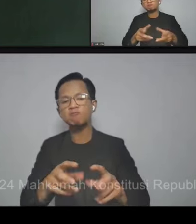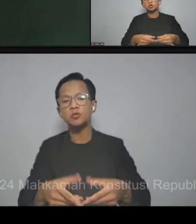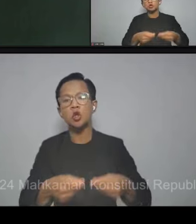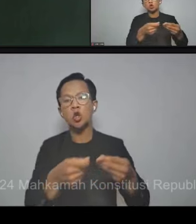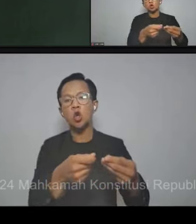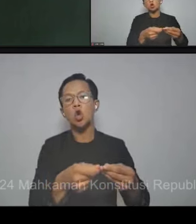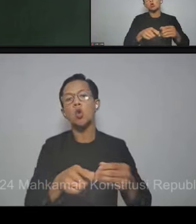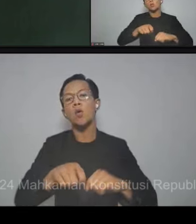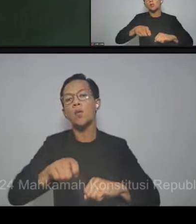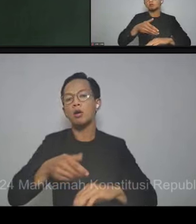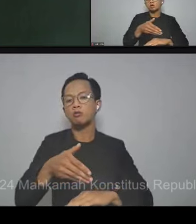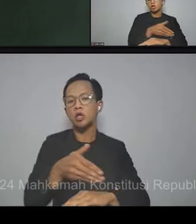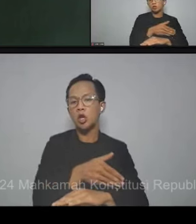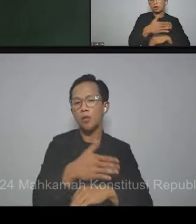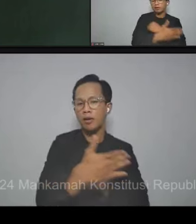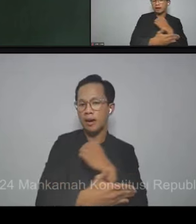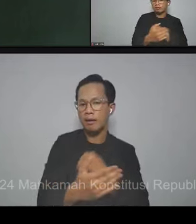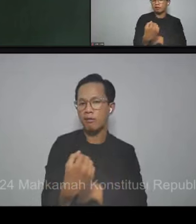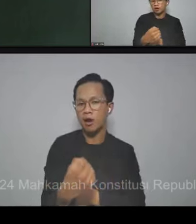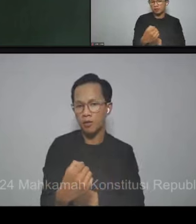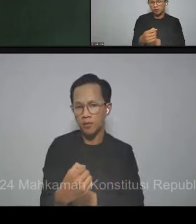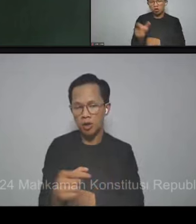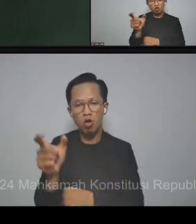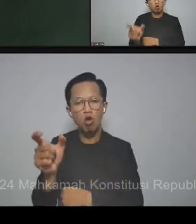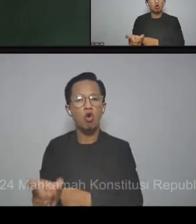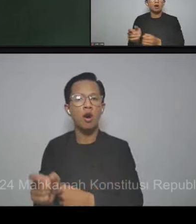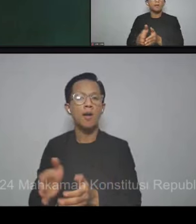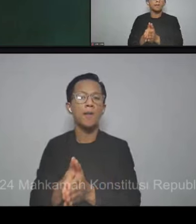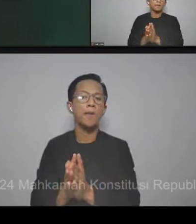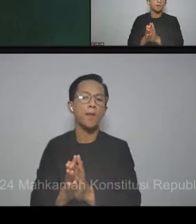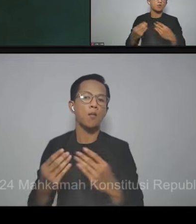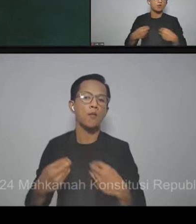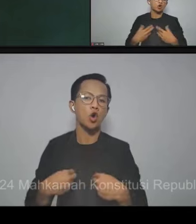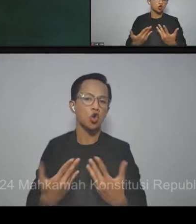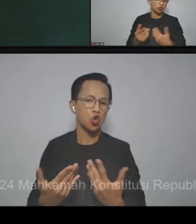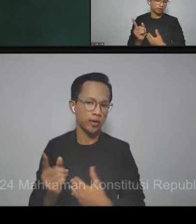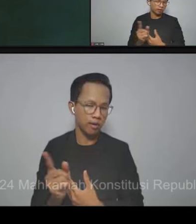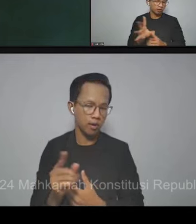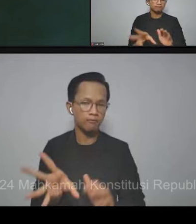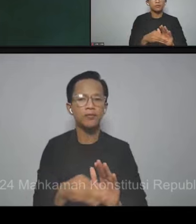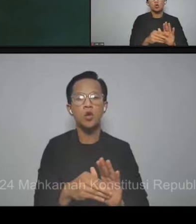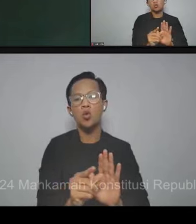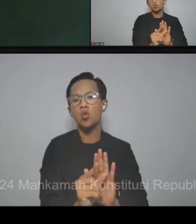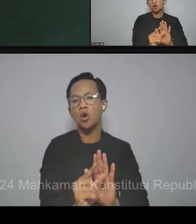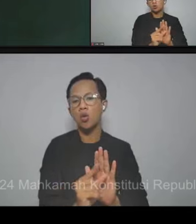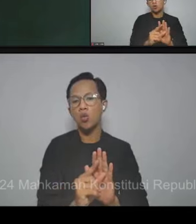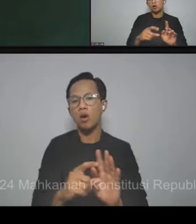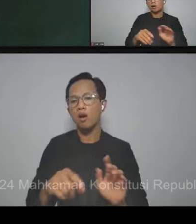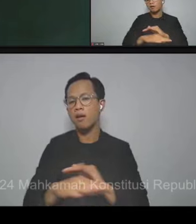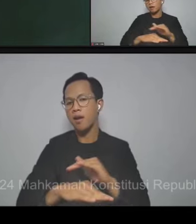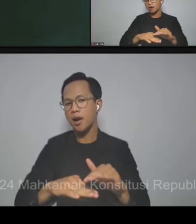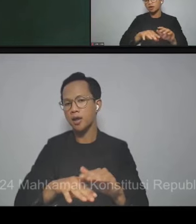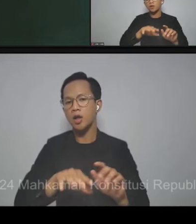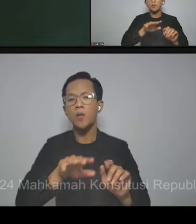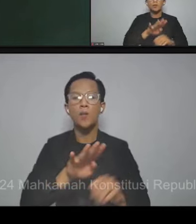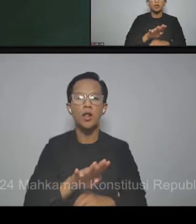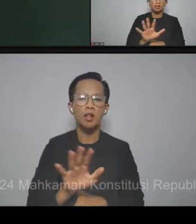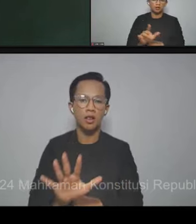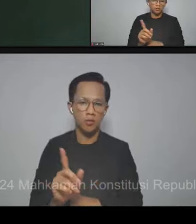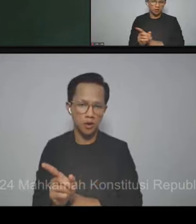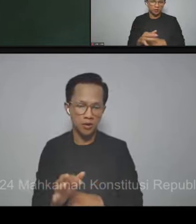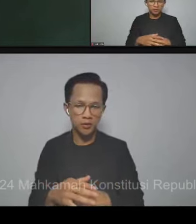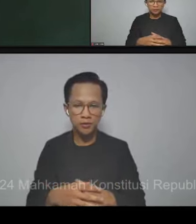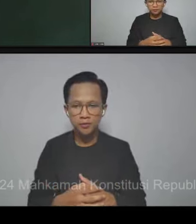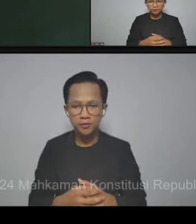pengadilan negeri sehingga merugikan hak fonsionalitas para pemohon yang dijamin oleh UD 1945 dalam kaitan dengan dalil para pemohon ako apabila